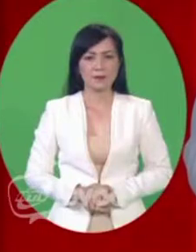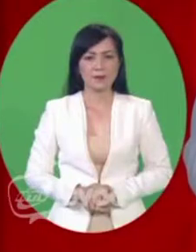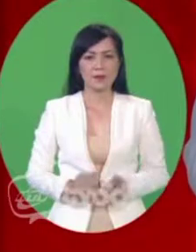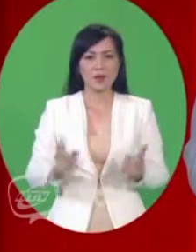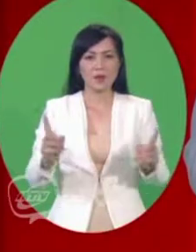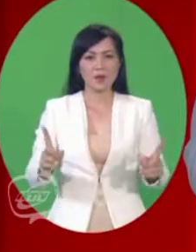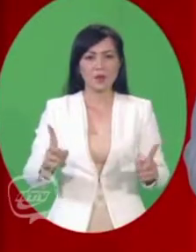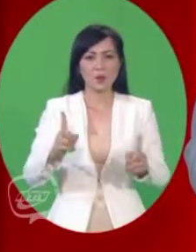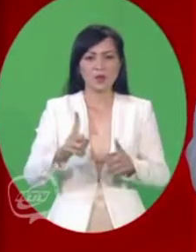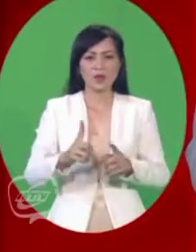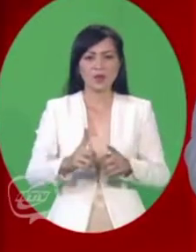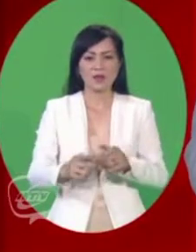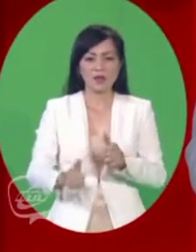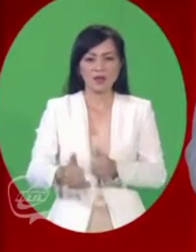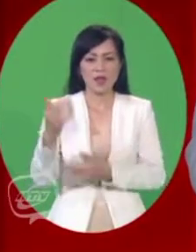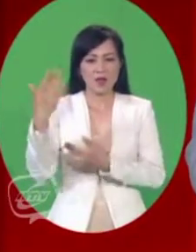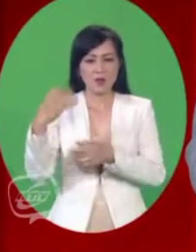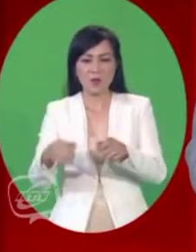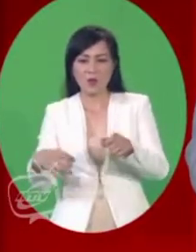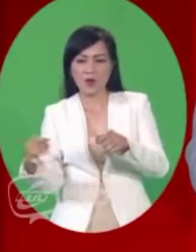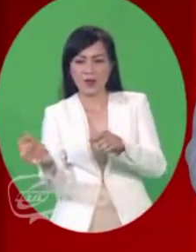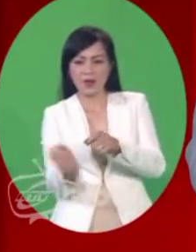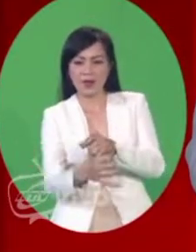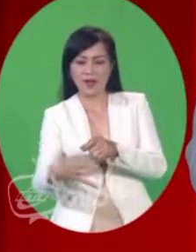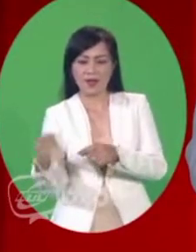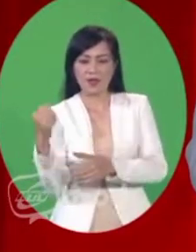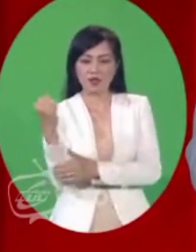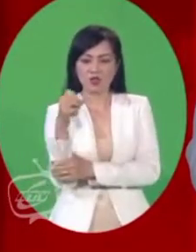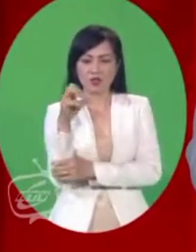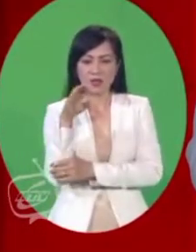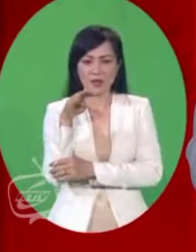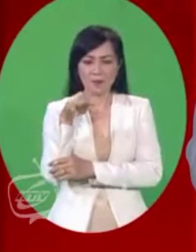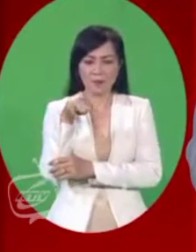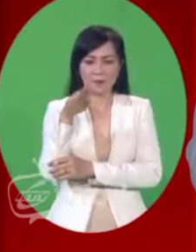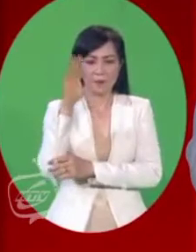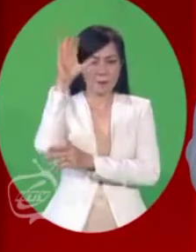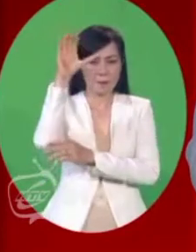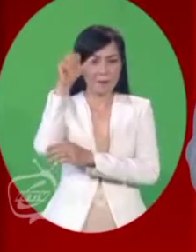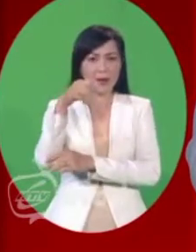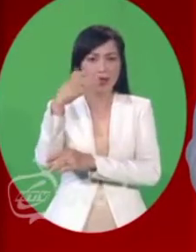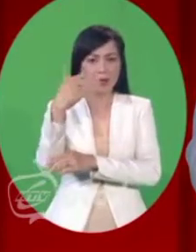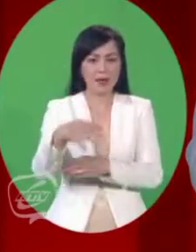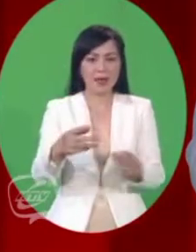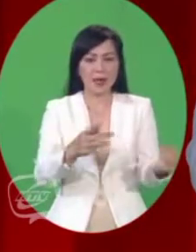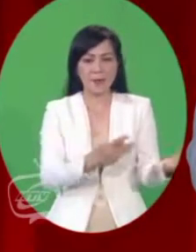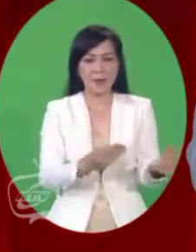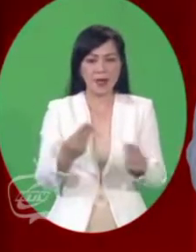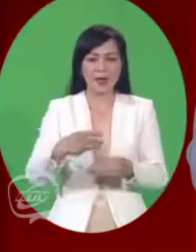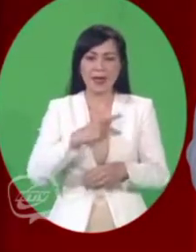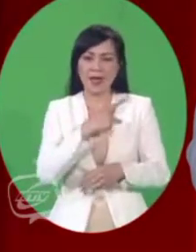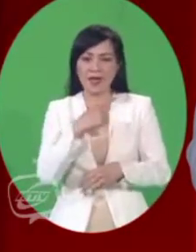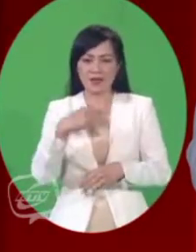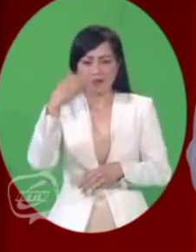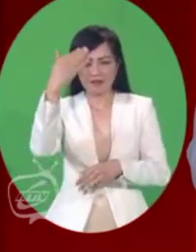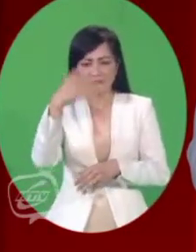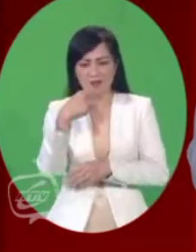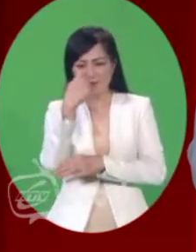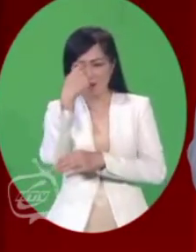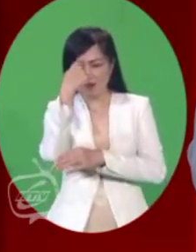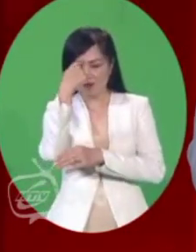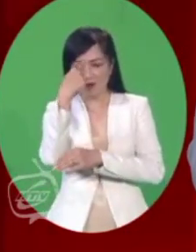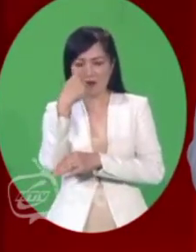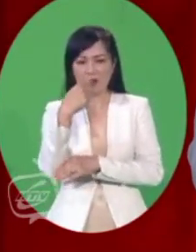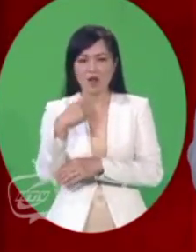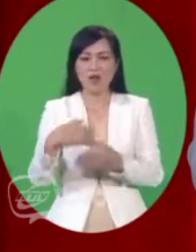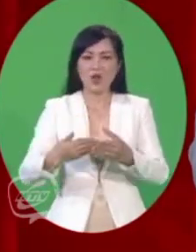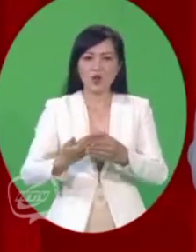Vòng chung kết cuộc thi múa khèn lớn nhất tại Bắc đã diễn ra tại Sun World Fansabang Legend, mang tới cho du khách những trải nghiệm đáng nhớ trong hành trình trải hội đầu